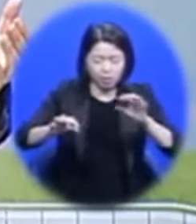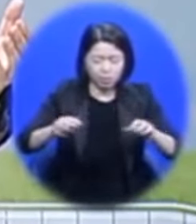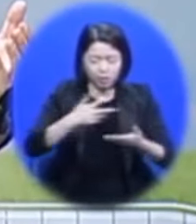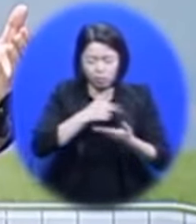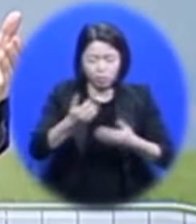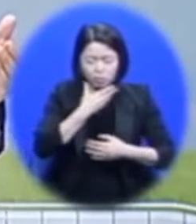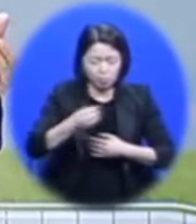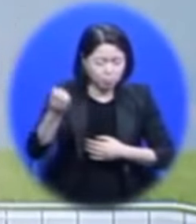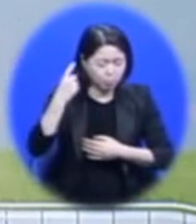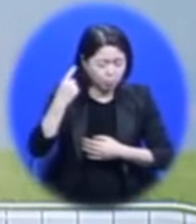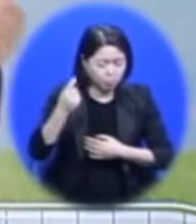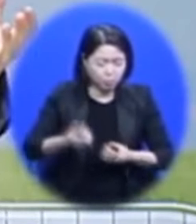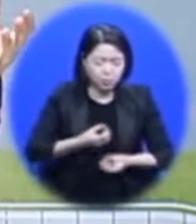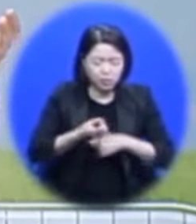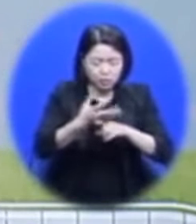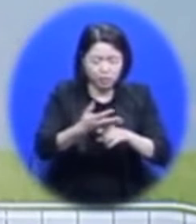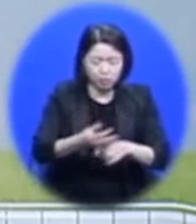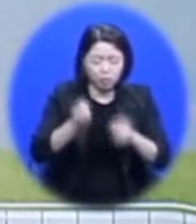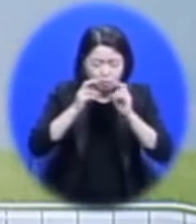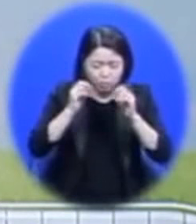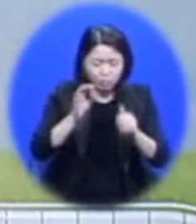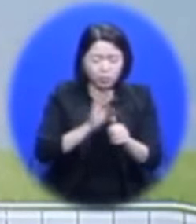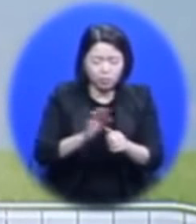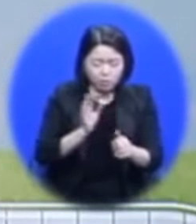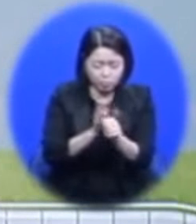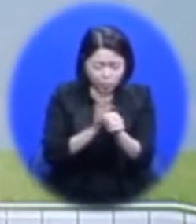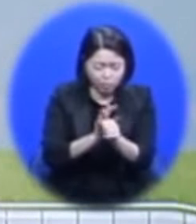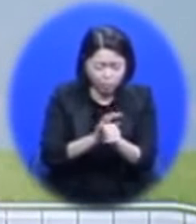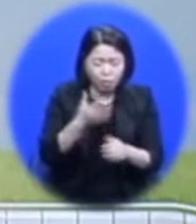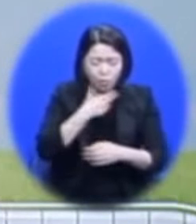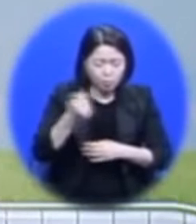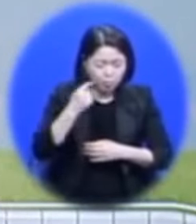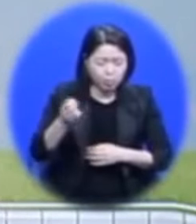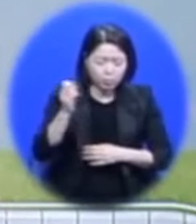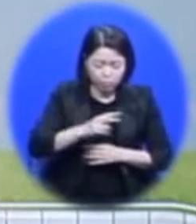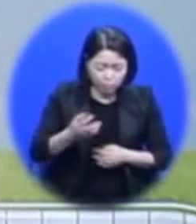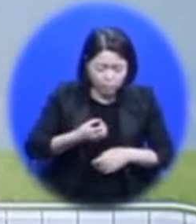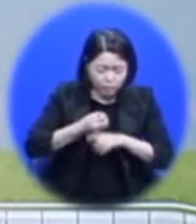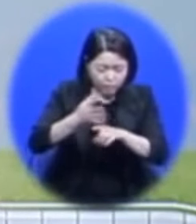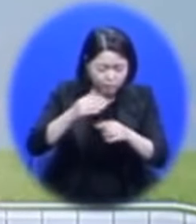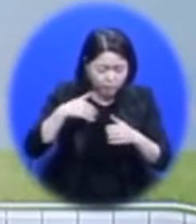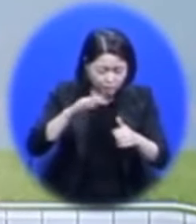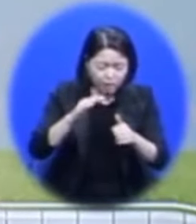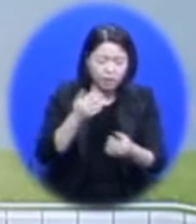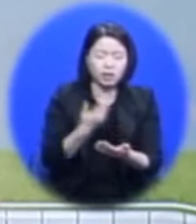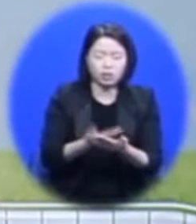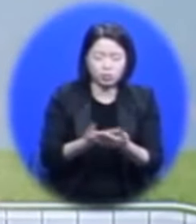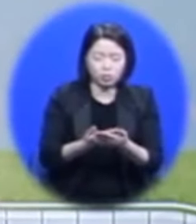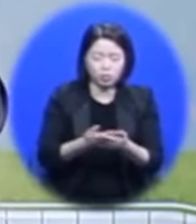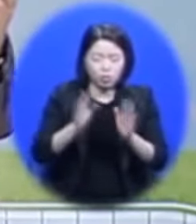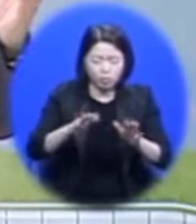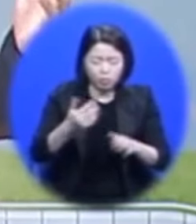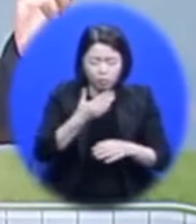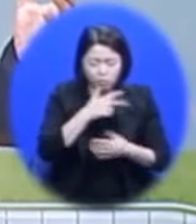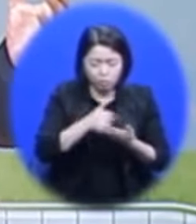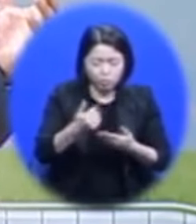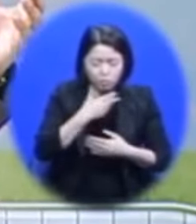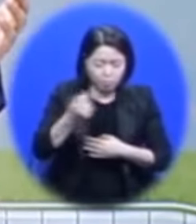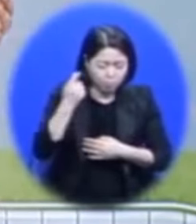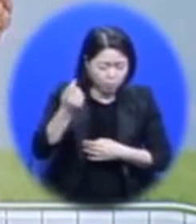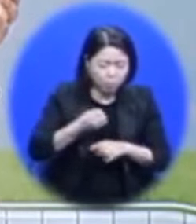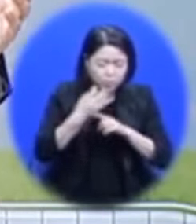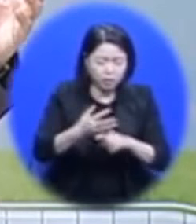복음을 전하고 선교사님들을 후원하고 복음을 전하러 또 나가게 하시고 오늘도 주의 복음을 전하는